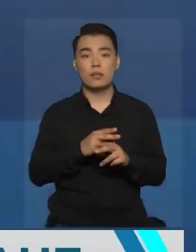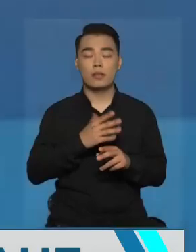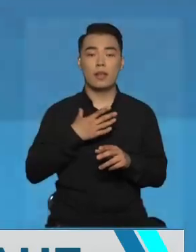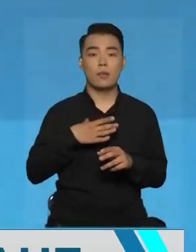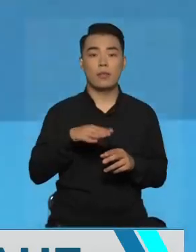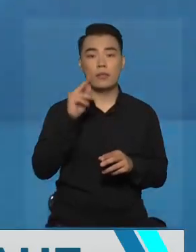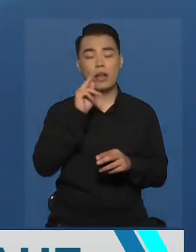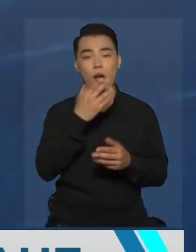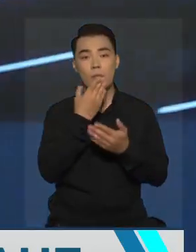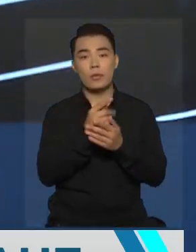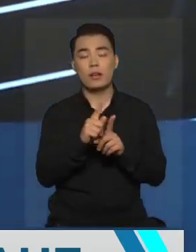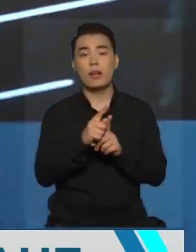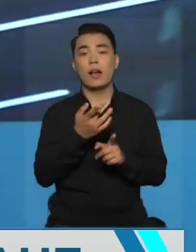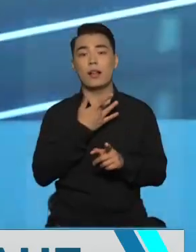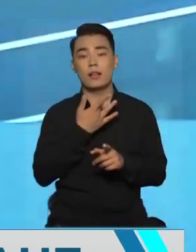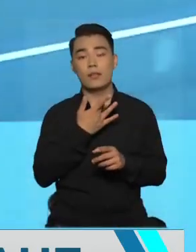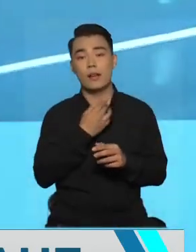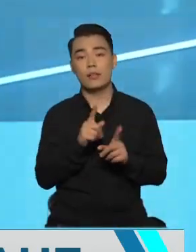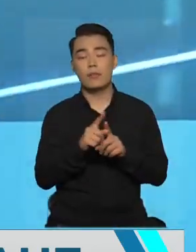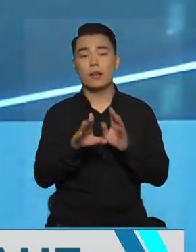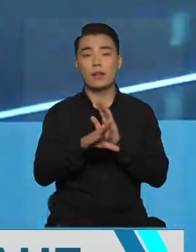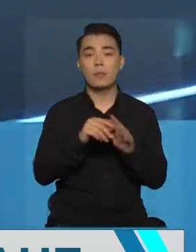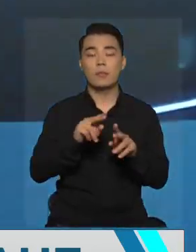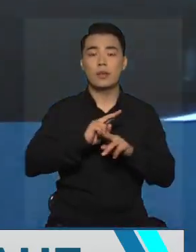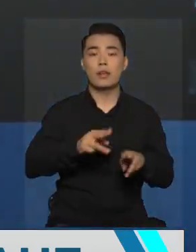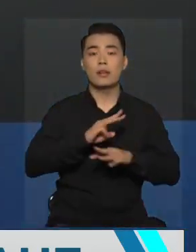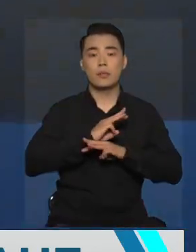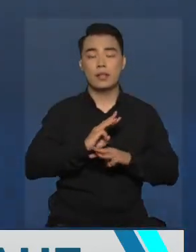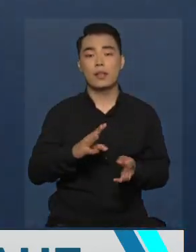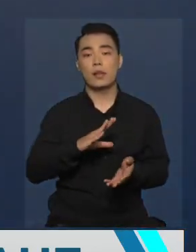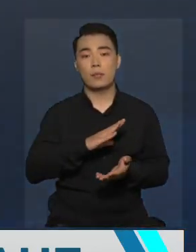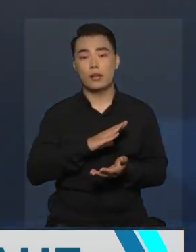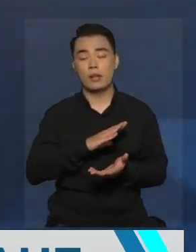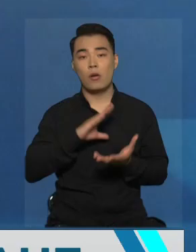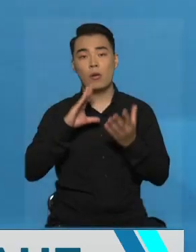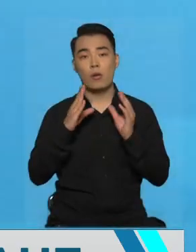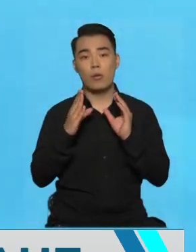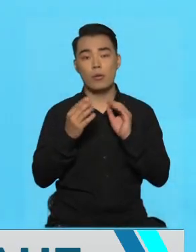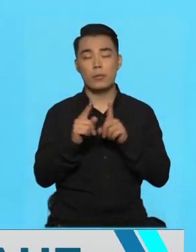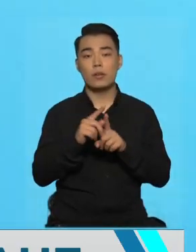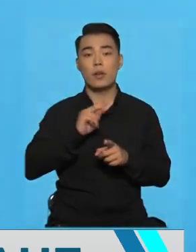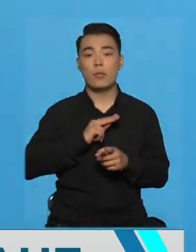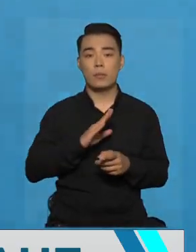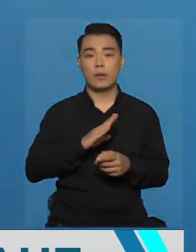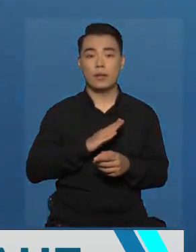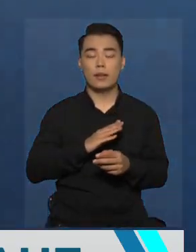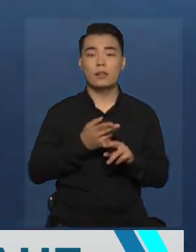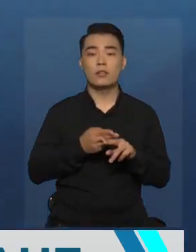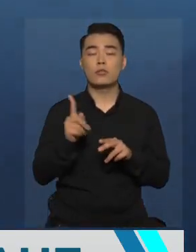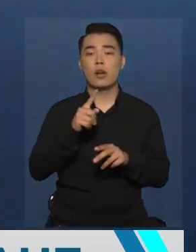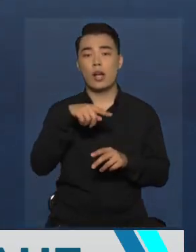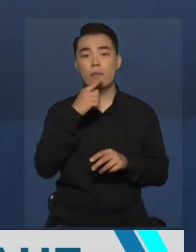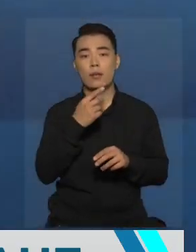единогласного голосования за кандидатуру премьер-министра. То есть были и против, те, кто воздержался. Это говорит о том, что